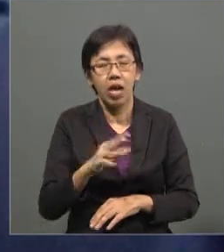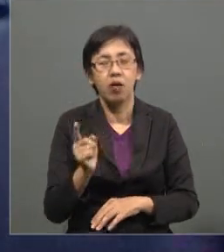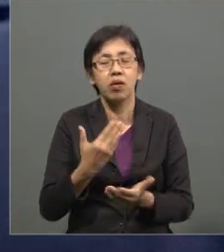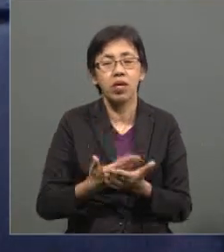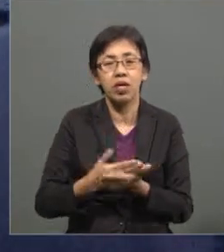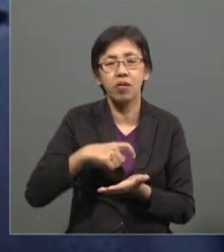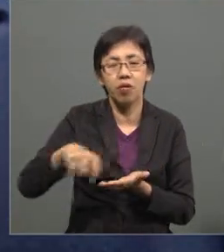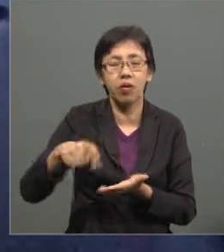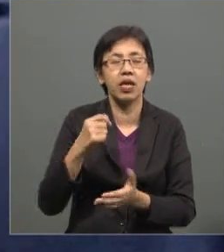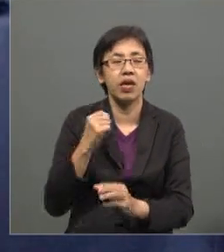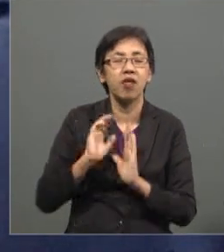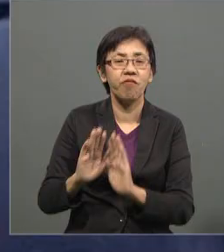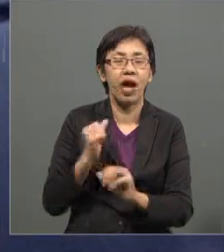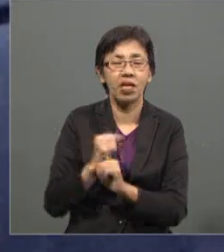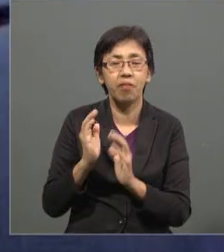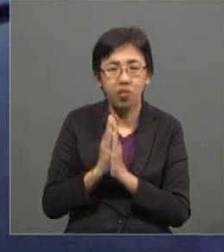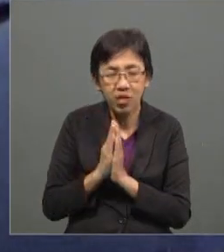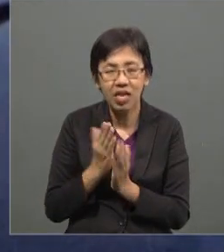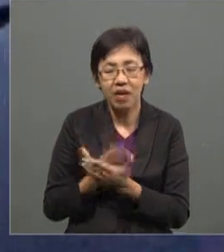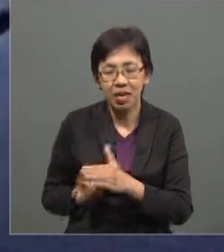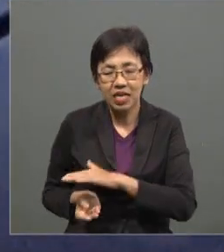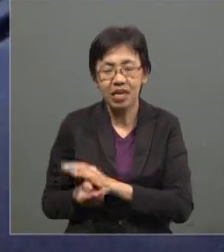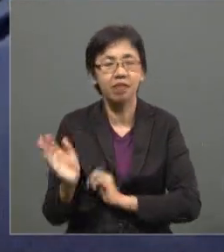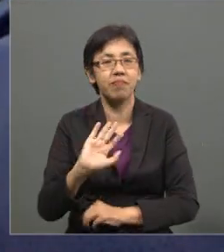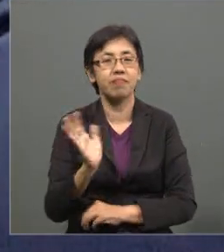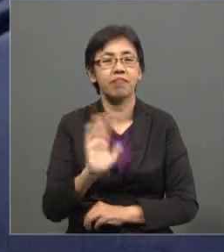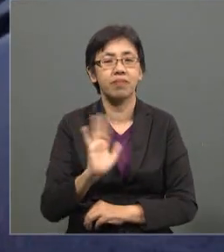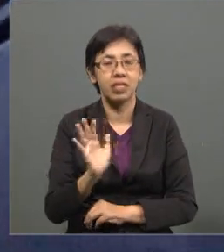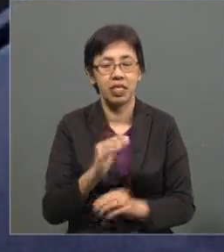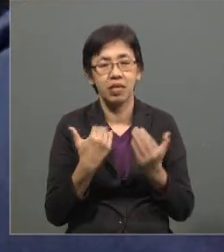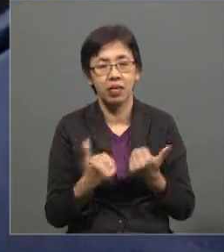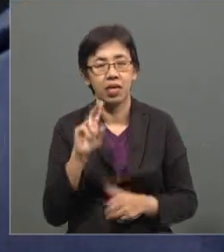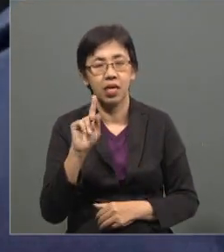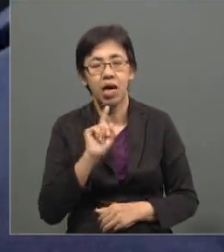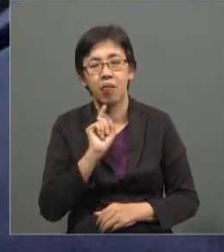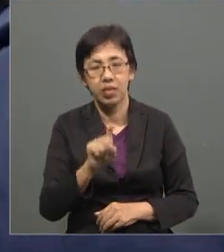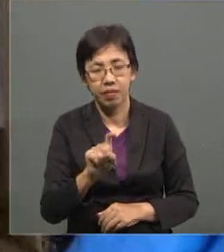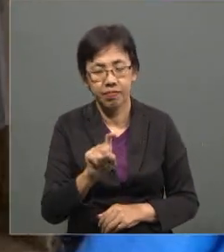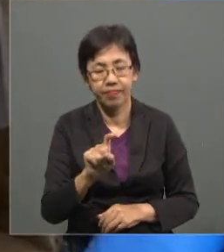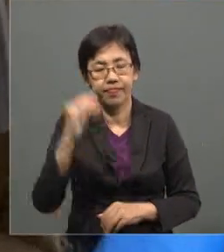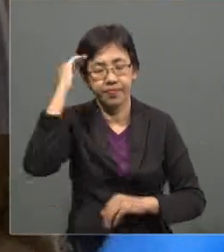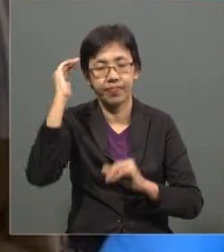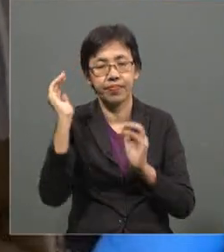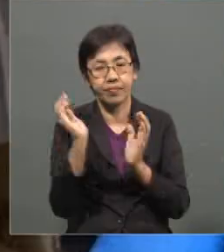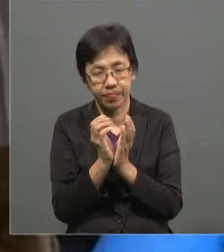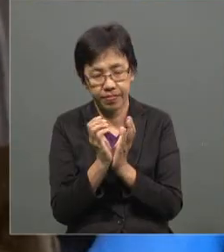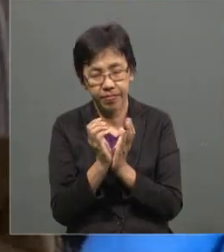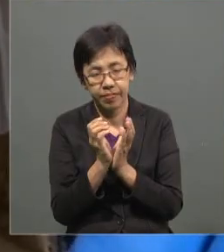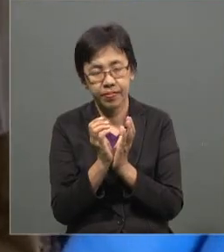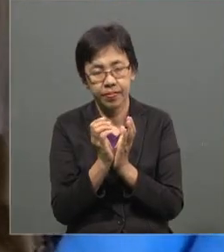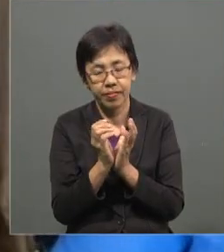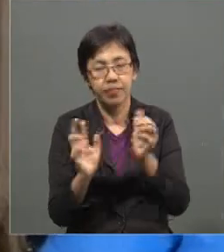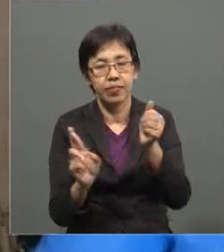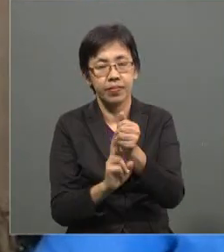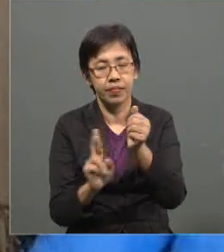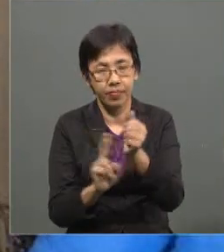โอนไปฝากทำบุญไม่ได้ไปเป็นค่าสวยค่าอะไรใดๆหรอกเรื่องนี้เนี่ยวันนี้นักข่าวไปถามที่พลตำรวจตรีจรูญเกียรติปานแก้วร